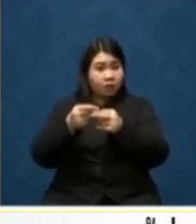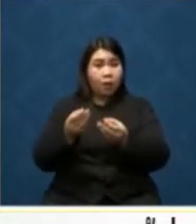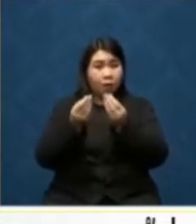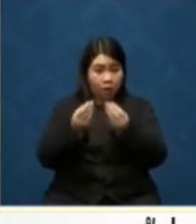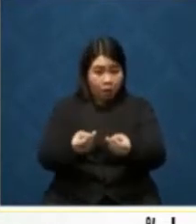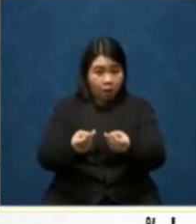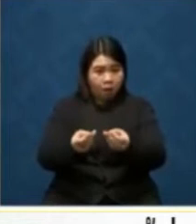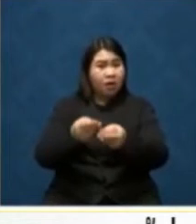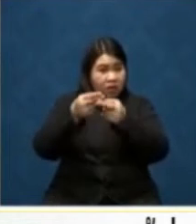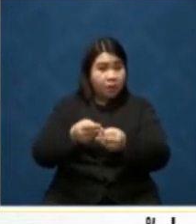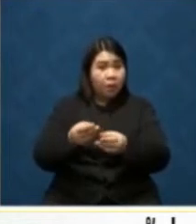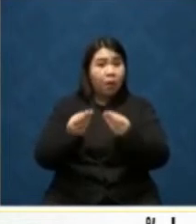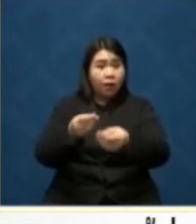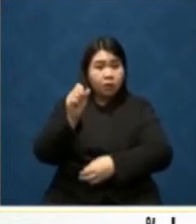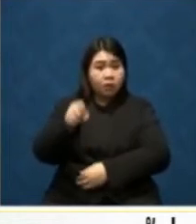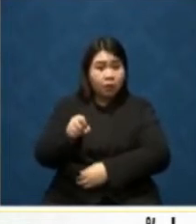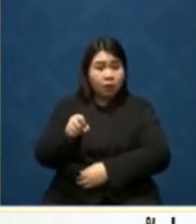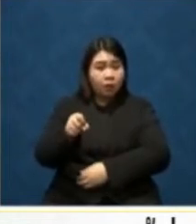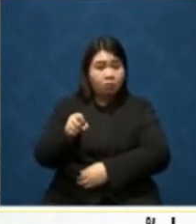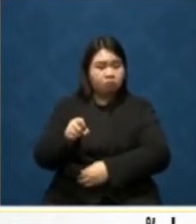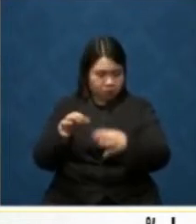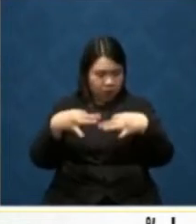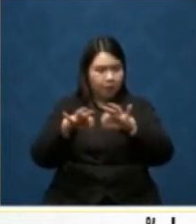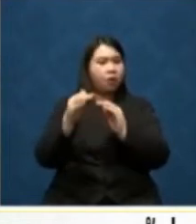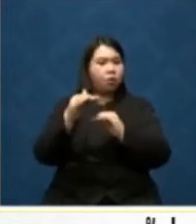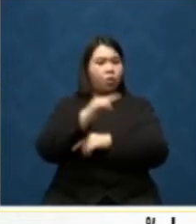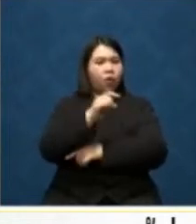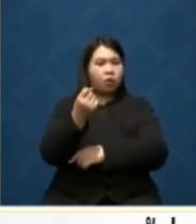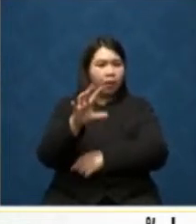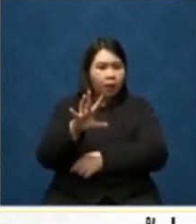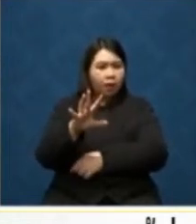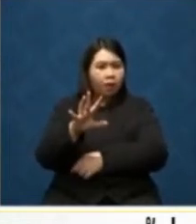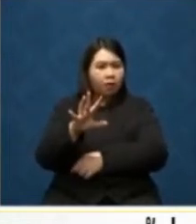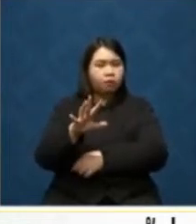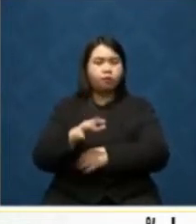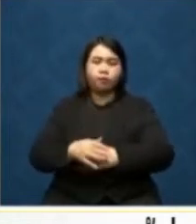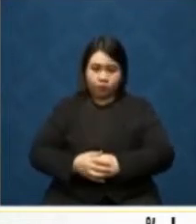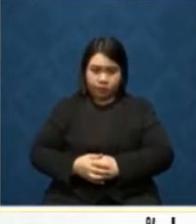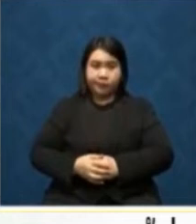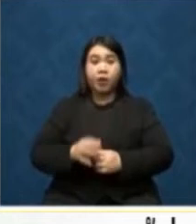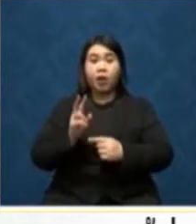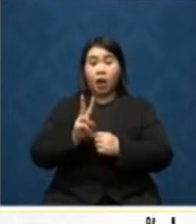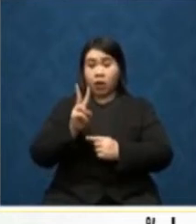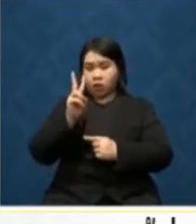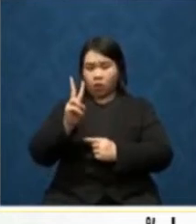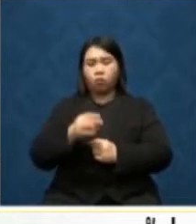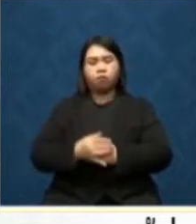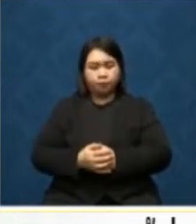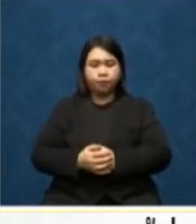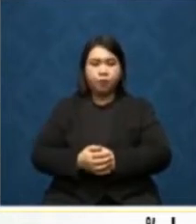แล้วครัเขียนกฎหมายไ้เป็การเฉพาะผมย้ำอีกครงวเป็การเฉพาะนะครับล็อกไ้วต้เสร็ภายใน 15 วนเทานั้